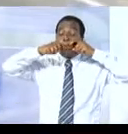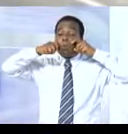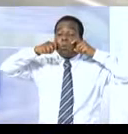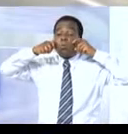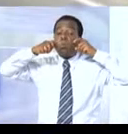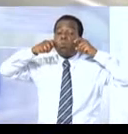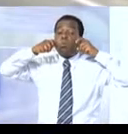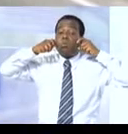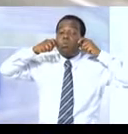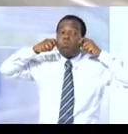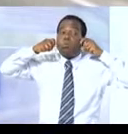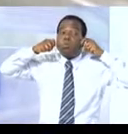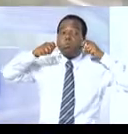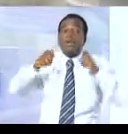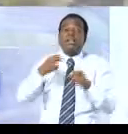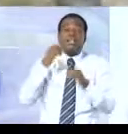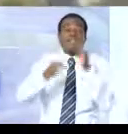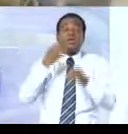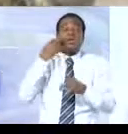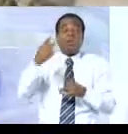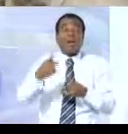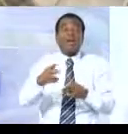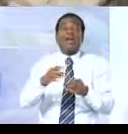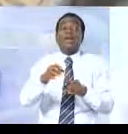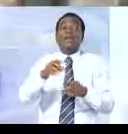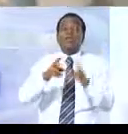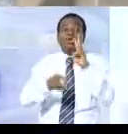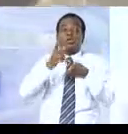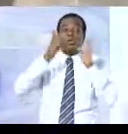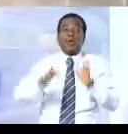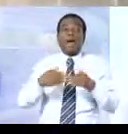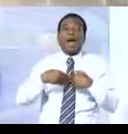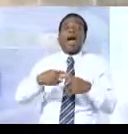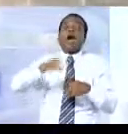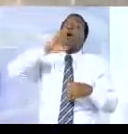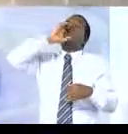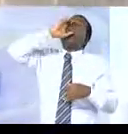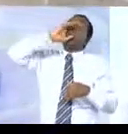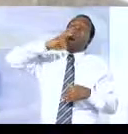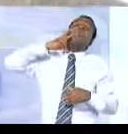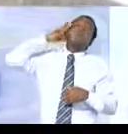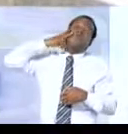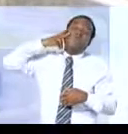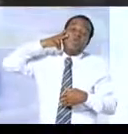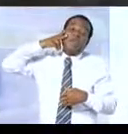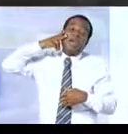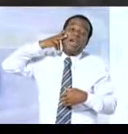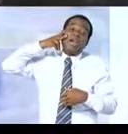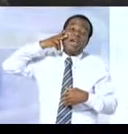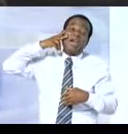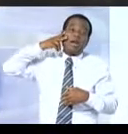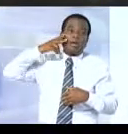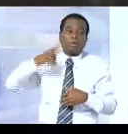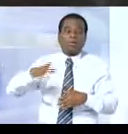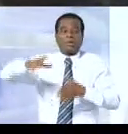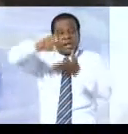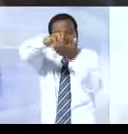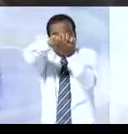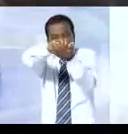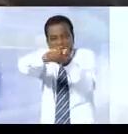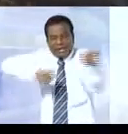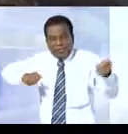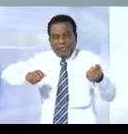l'objet d'une suspension de son permis de conduire pour une durée de 3 mois. En cas de récidive, intervient le retrait définitif du